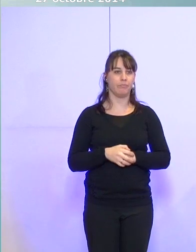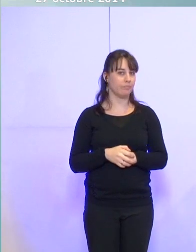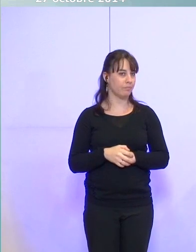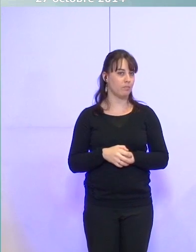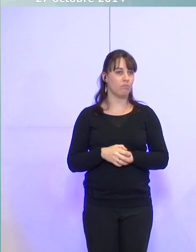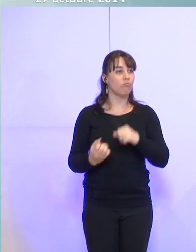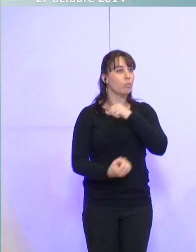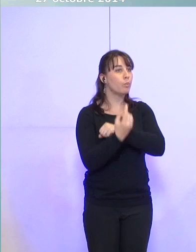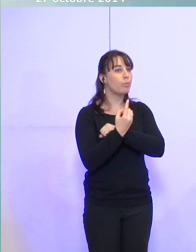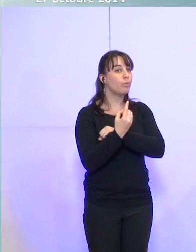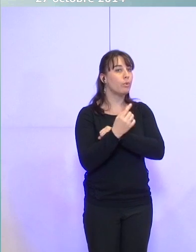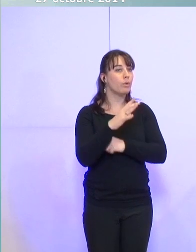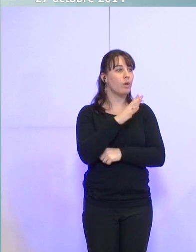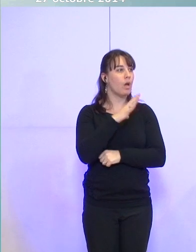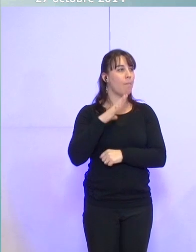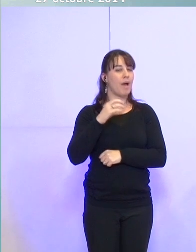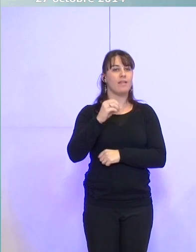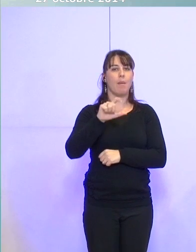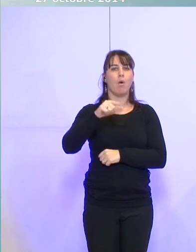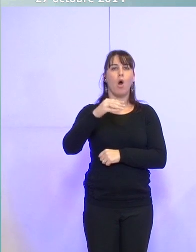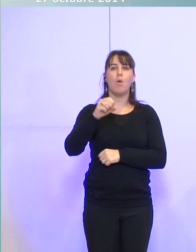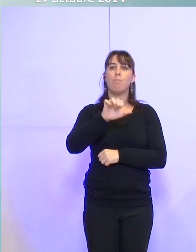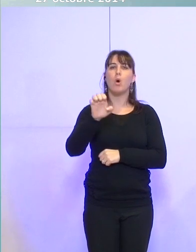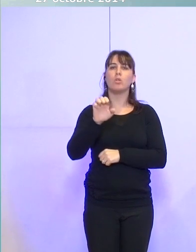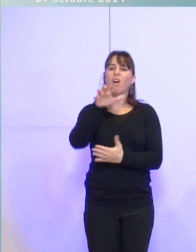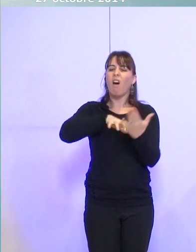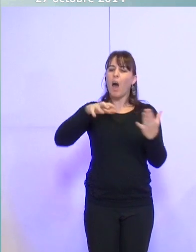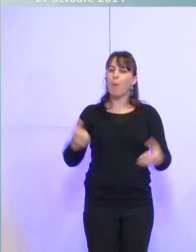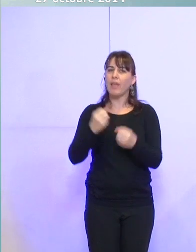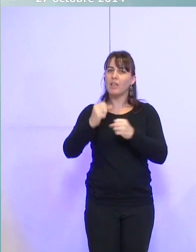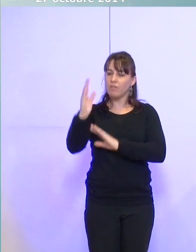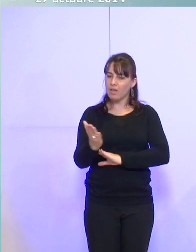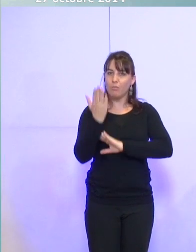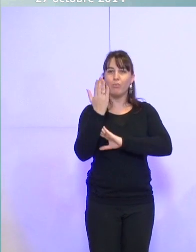Un petit point particulier, Madame Olmos, pour nous présenter ce rapport d'activité.